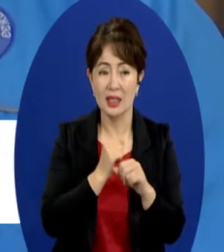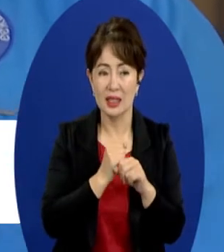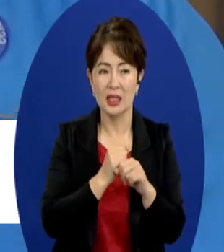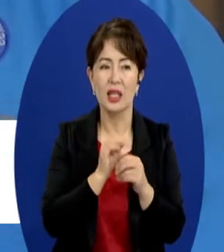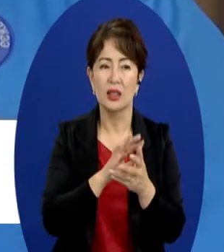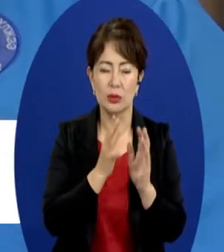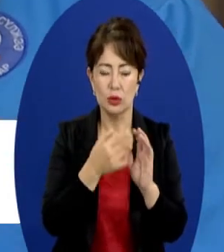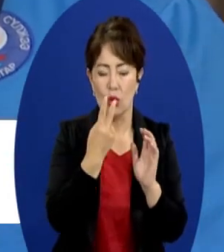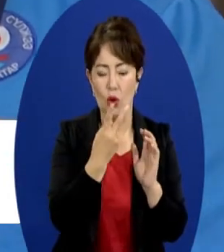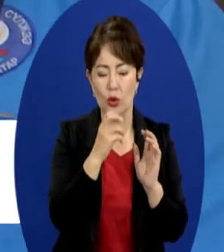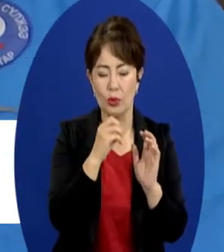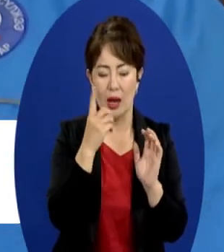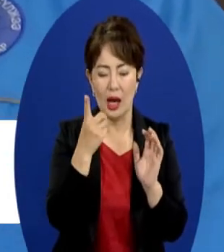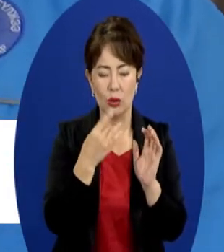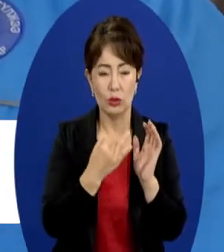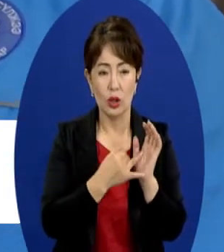бол 2017